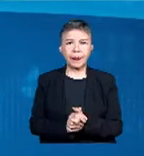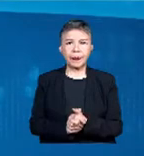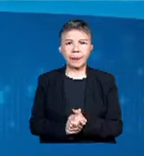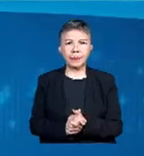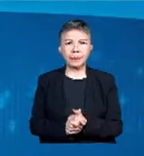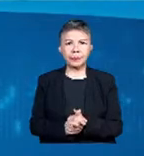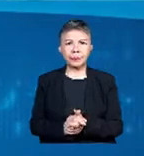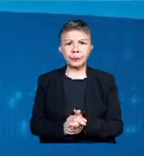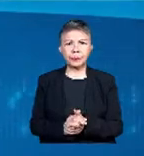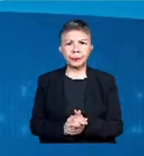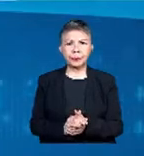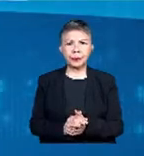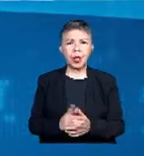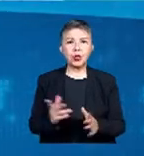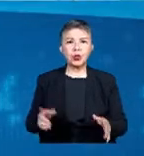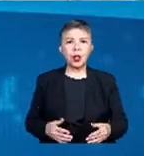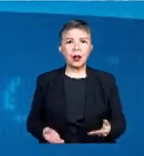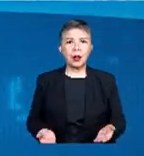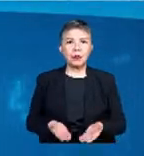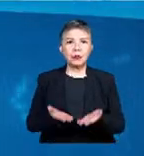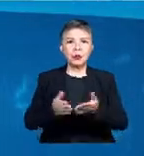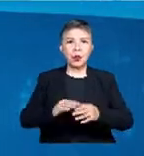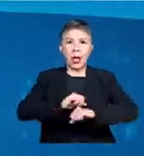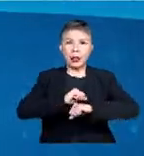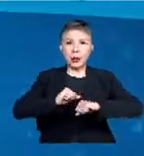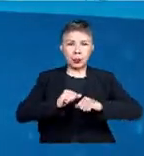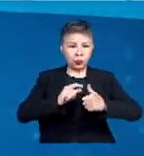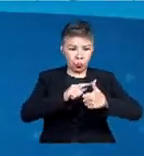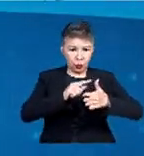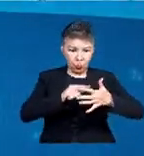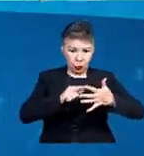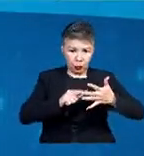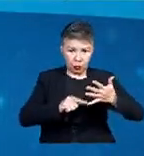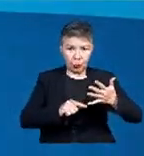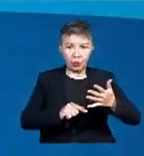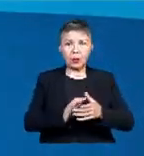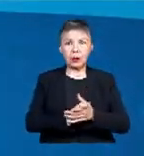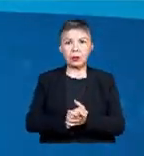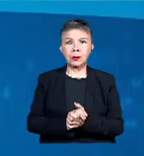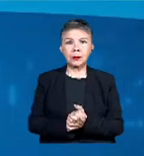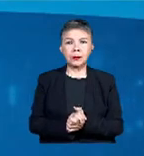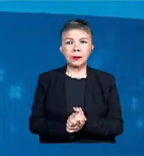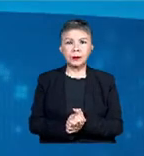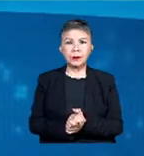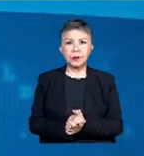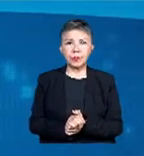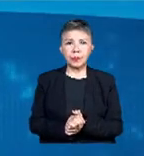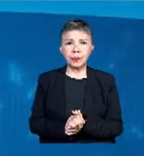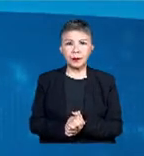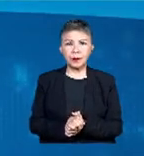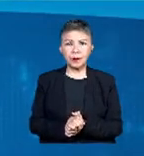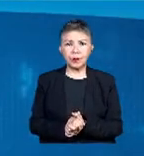untuk menyumbangkan atlet disabilitas untuk Indonesia ke depan.